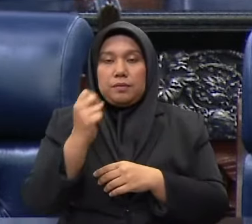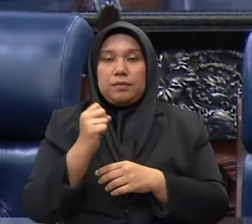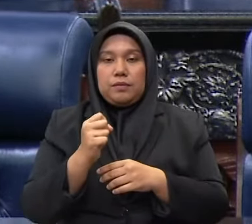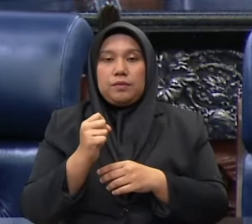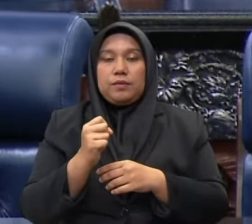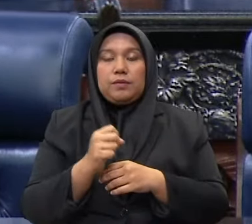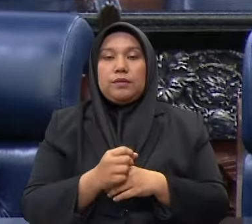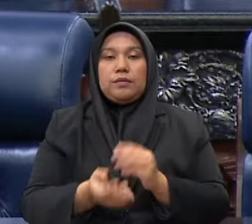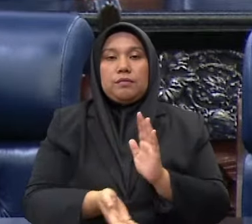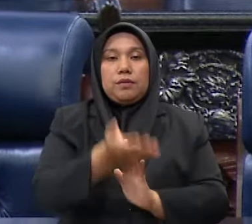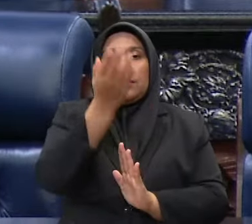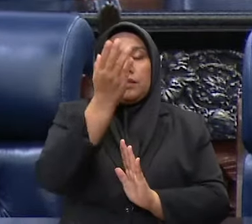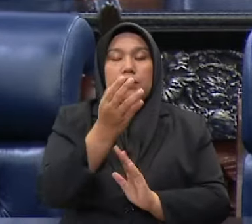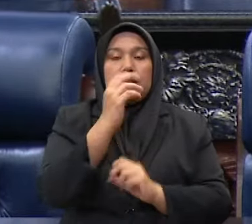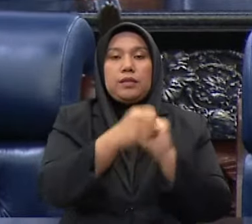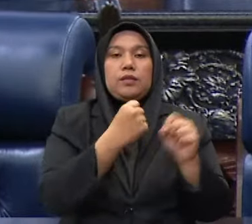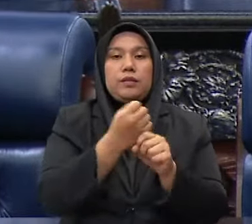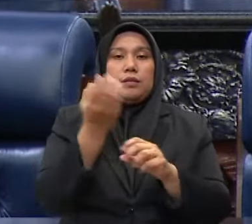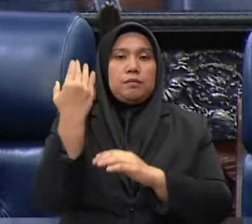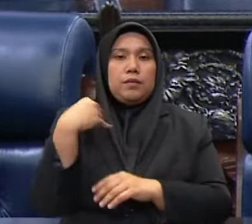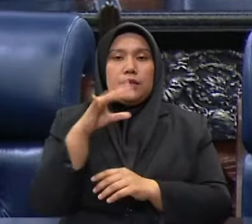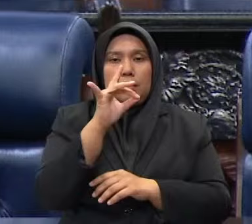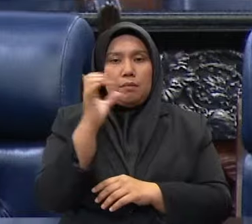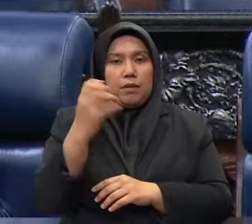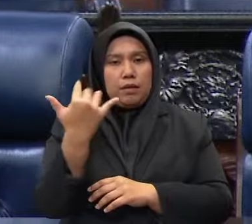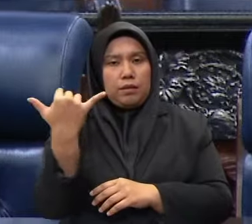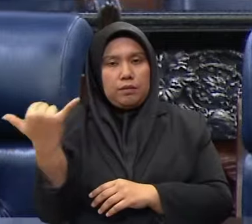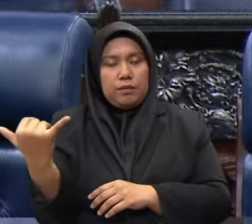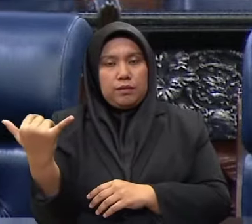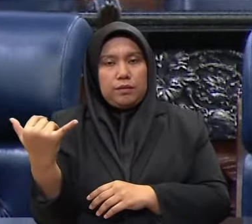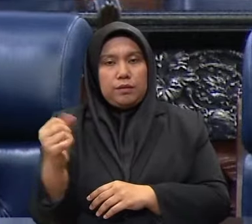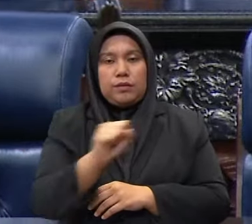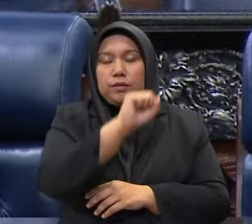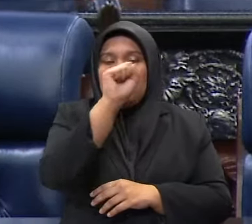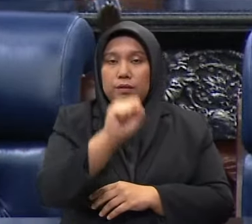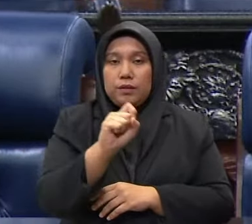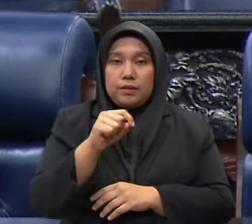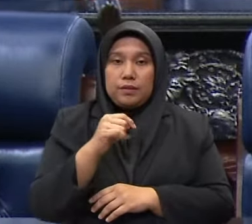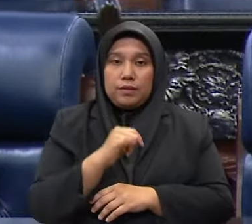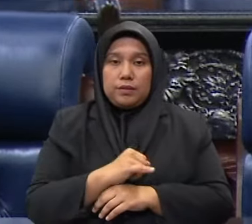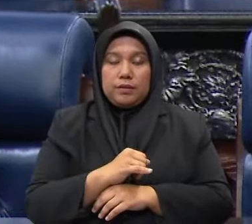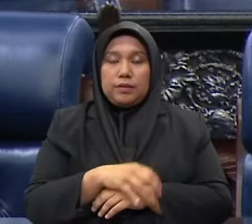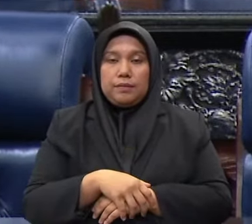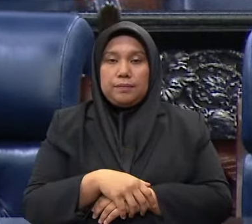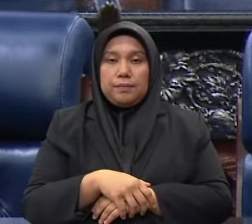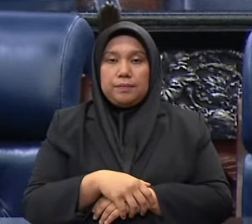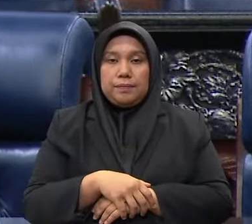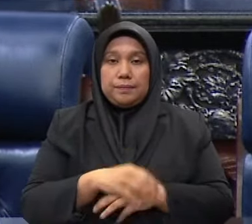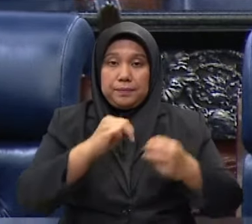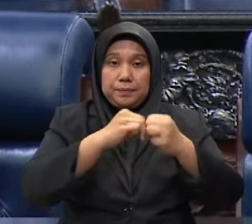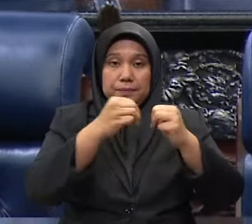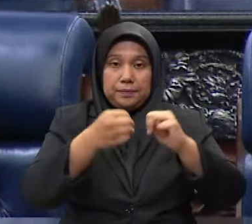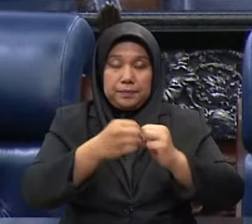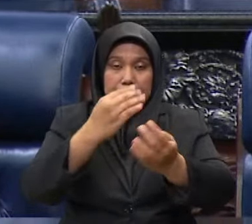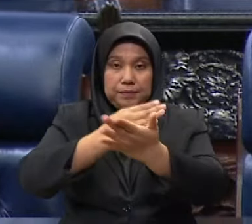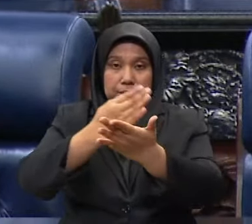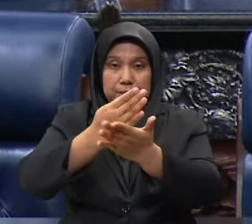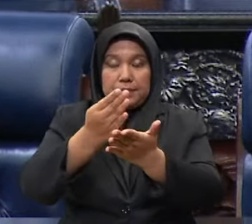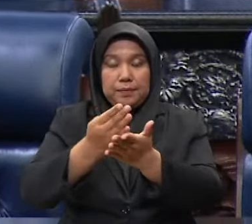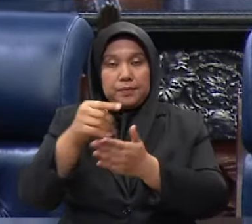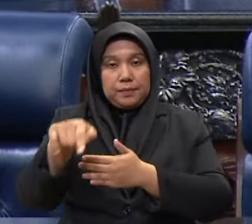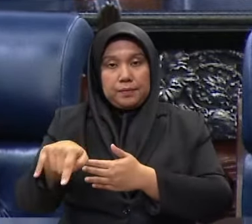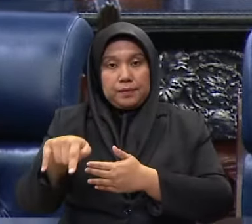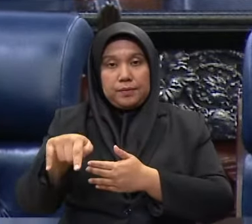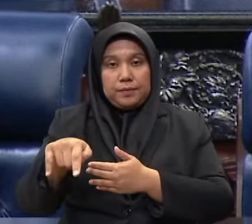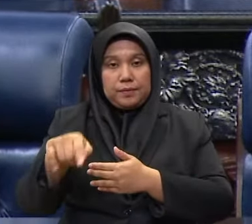830 buah sekolah jadi soalan saya adakah Isu apa ni bajet itu sendiri yang